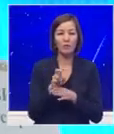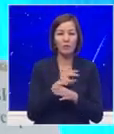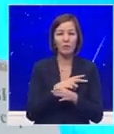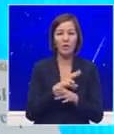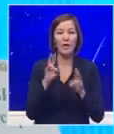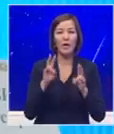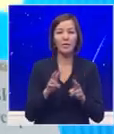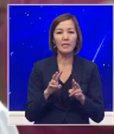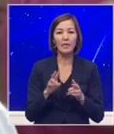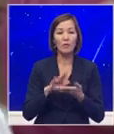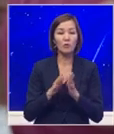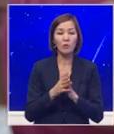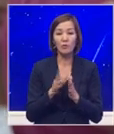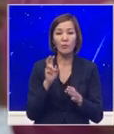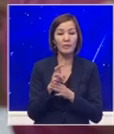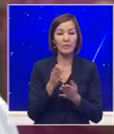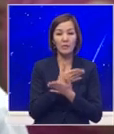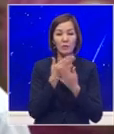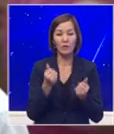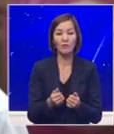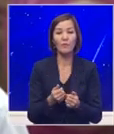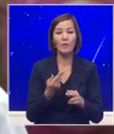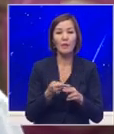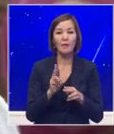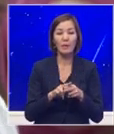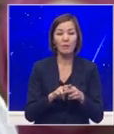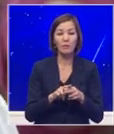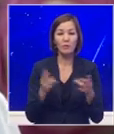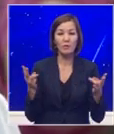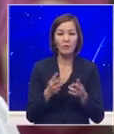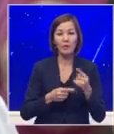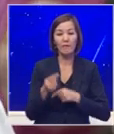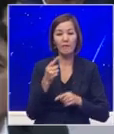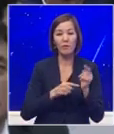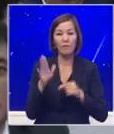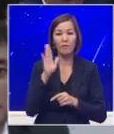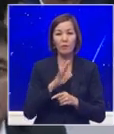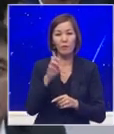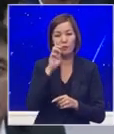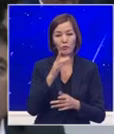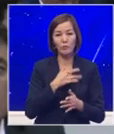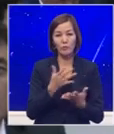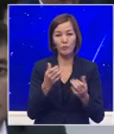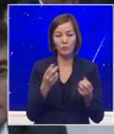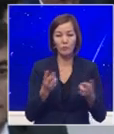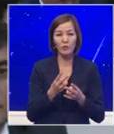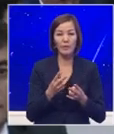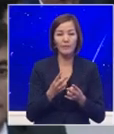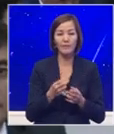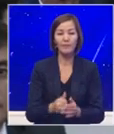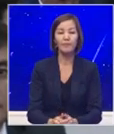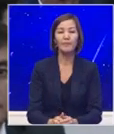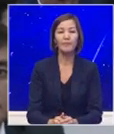Однако никаких условий для посетителей там нет а потому есть необходимость вернуть водоем в собственность государства резюмировали